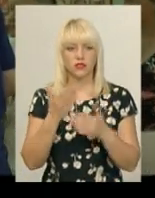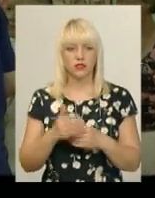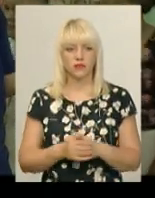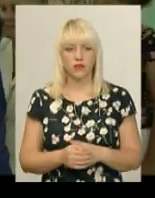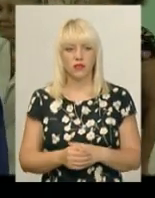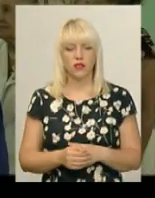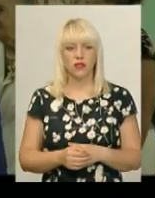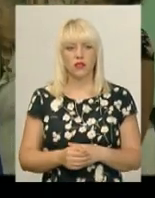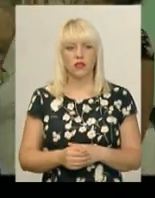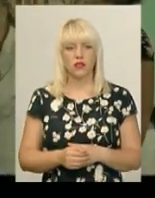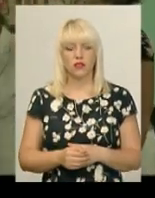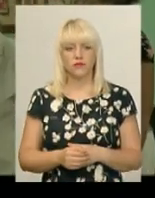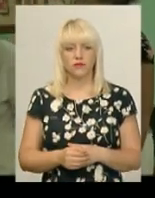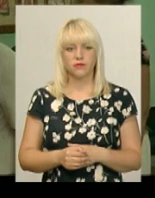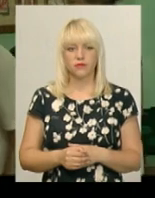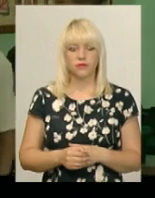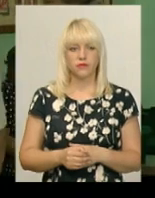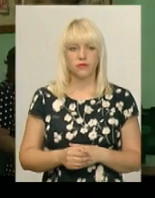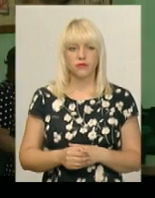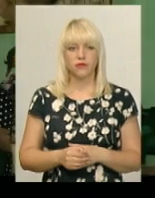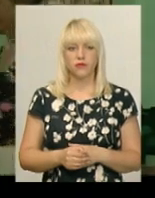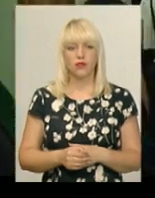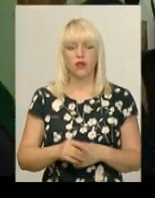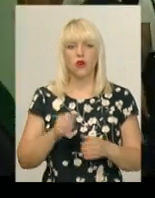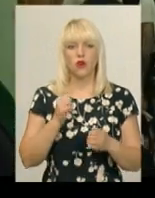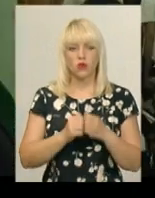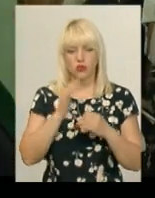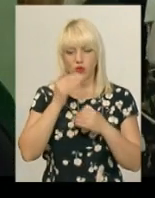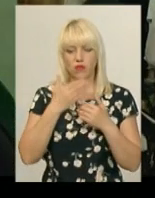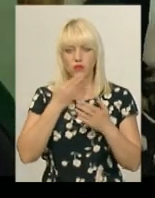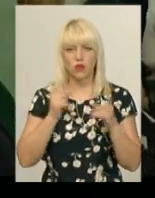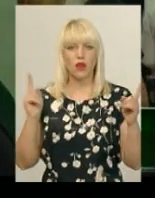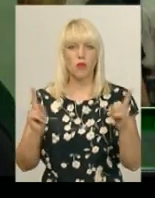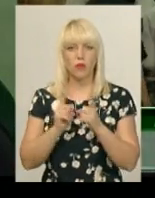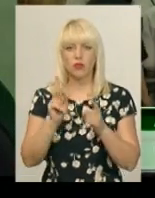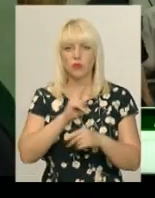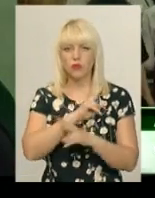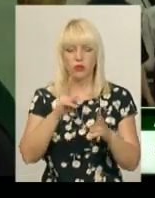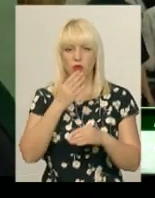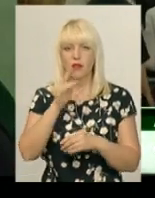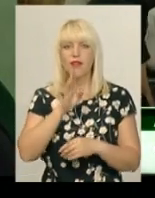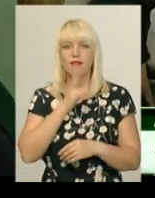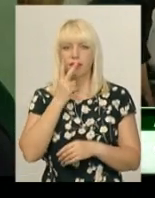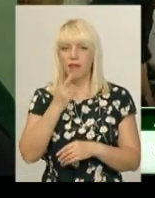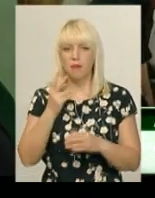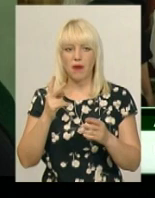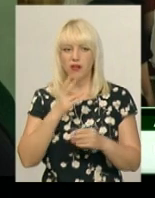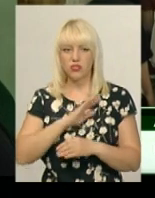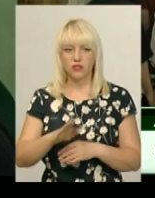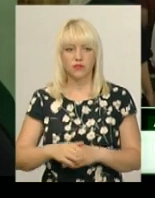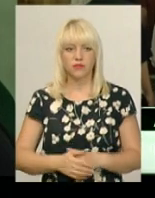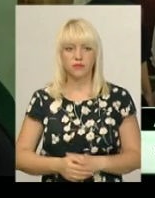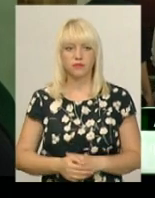своє побачення, щоб ніхто її не бачив. Ми знайшли себе. На англійській мові ми вивчали